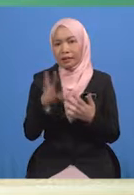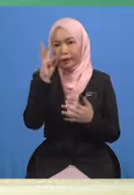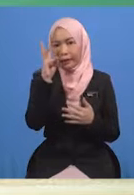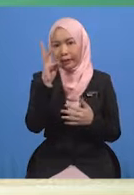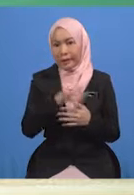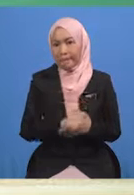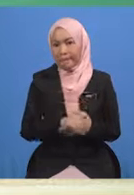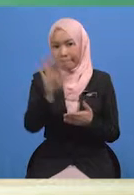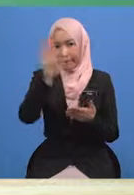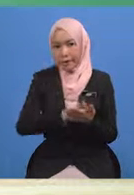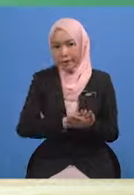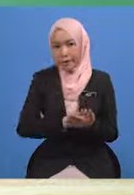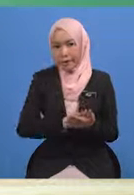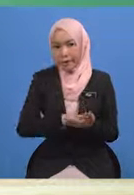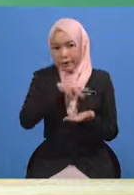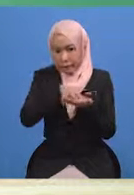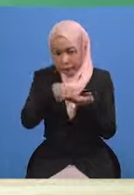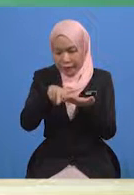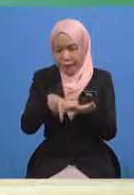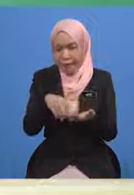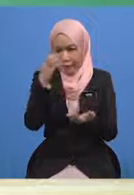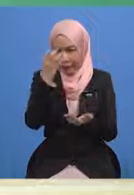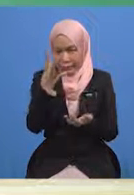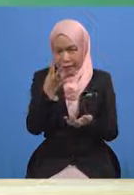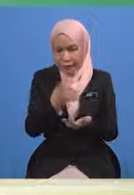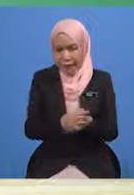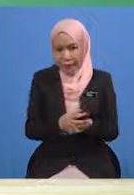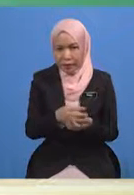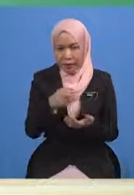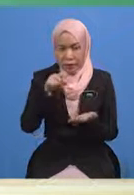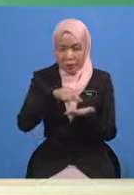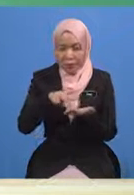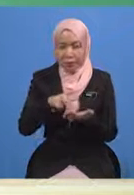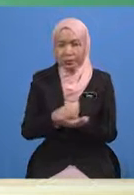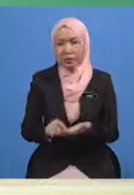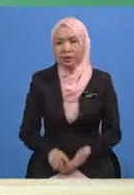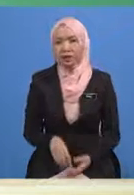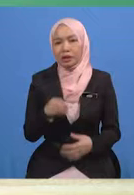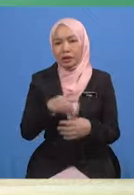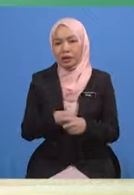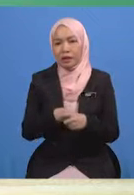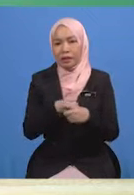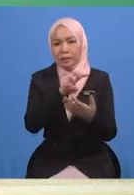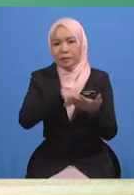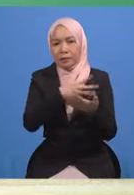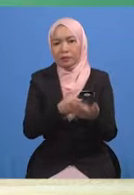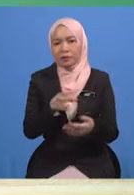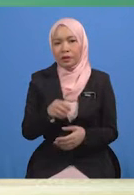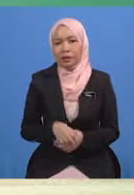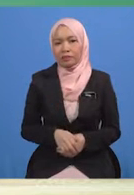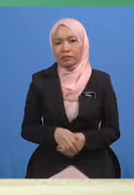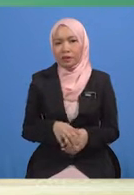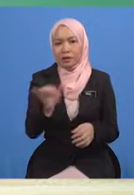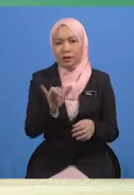catatkan pemerhatian kamu di dalam jadual seperti yang dipaparkan